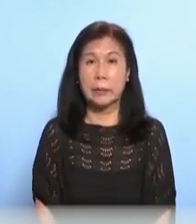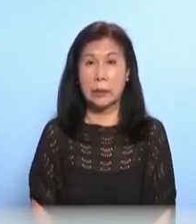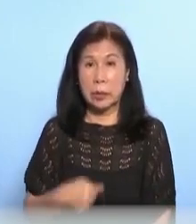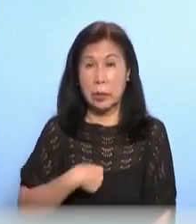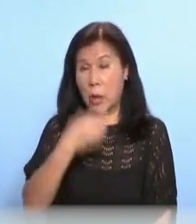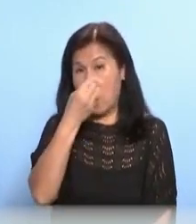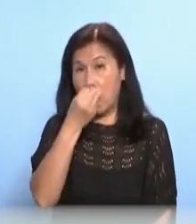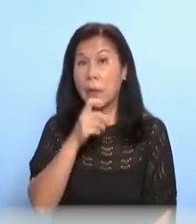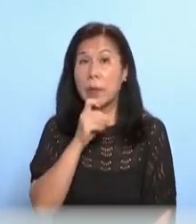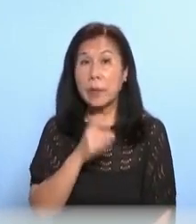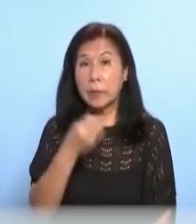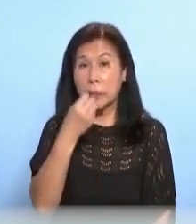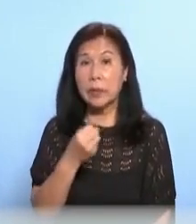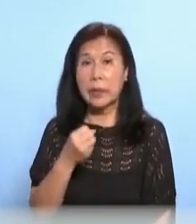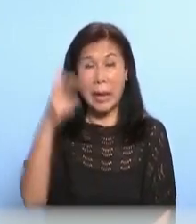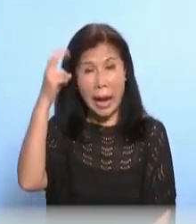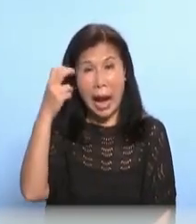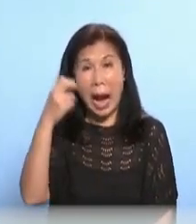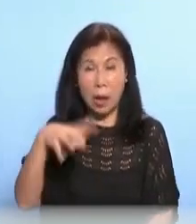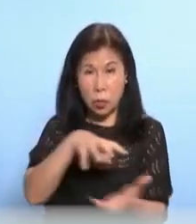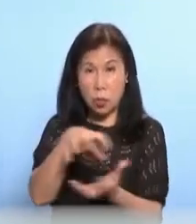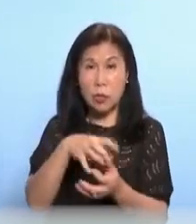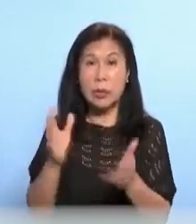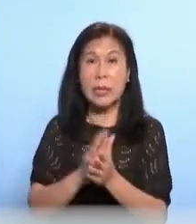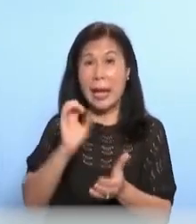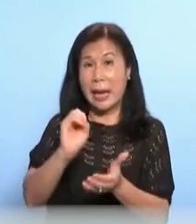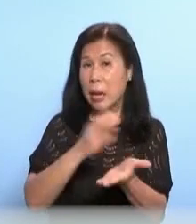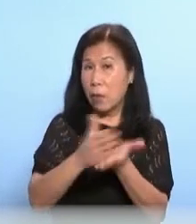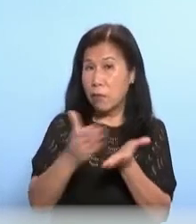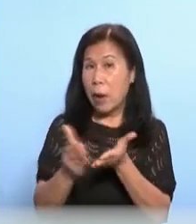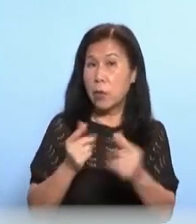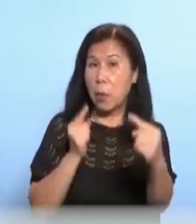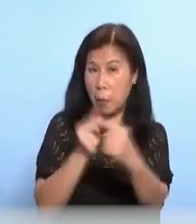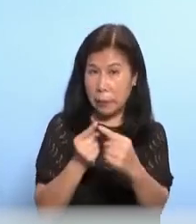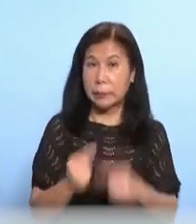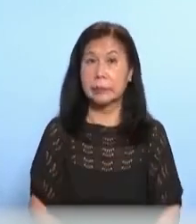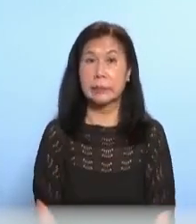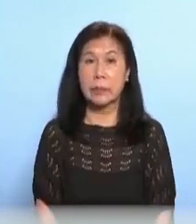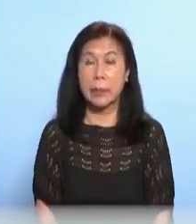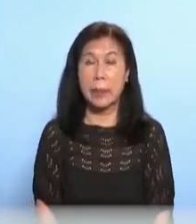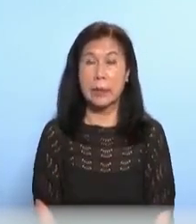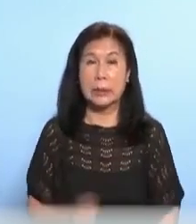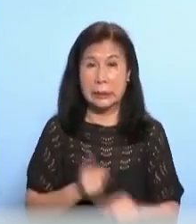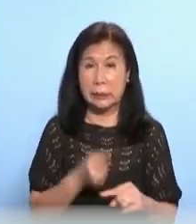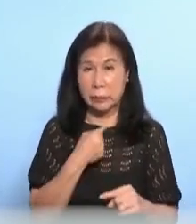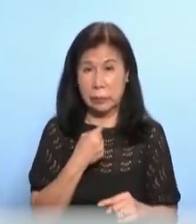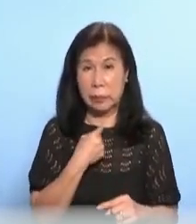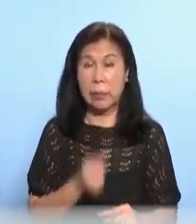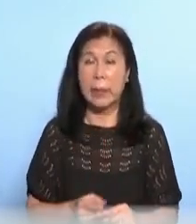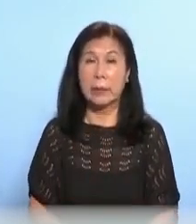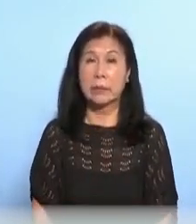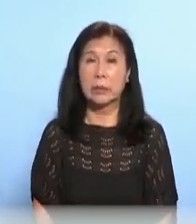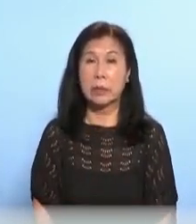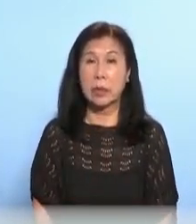我哋香港係有呢一個碳中和同埋呢一個零排放嘅一個目標要去達到。咁咧，所以必須就係要需要我